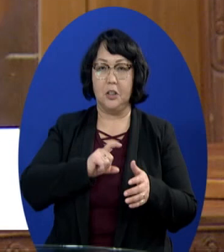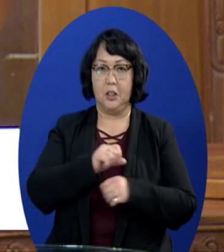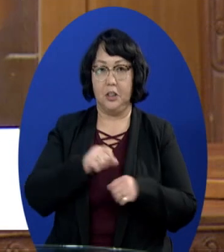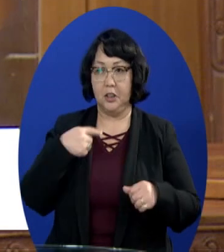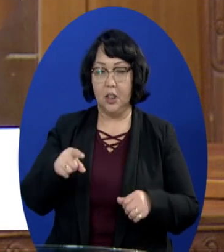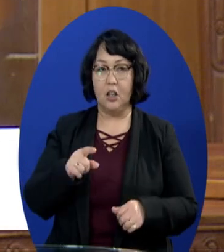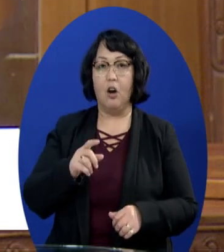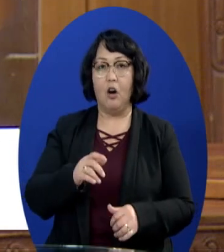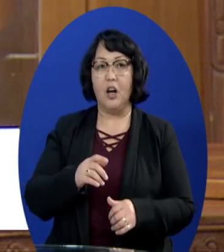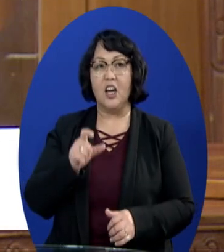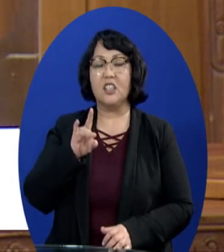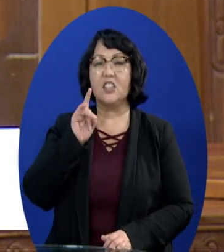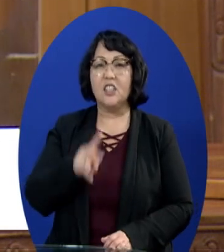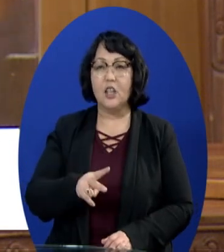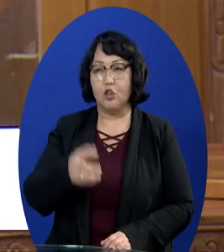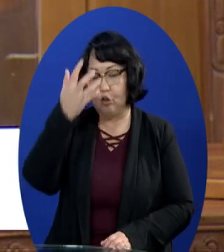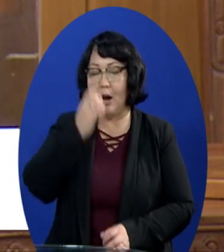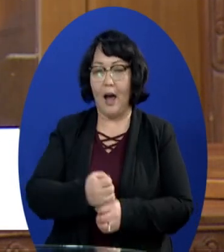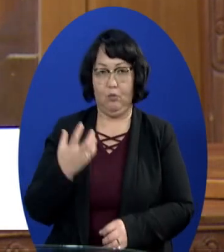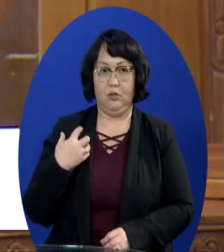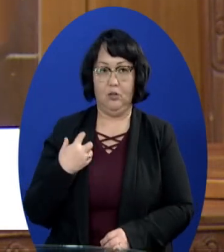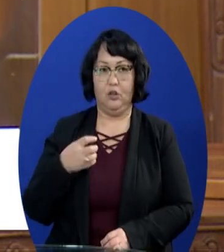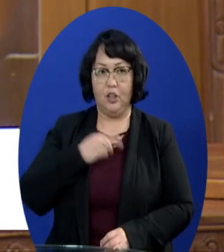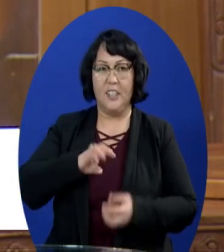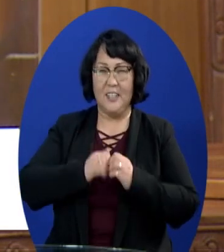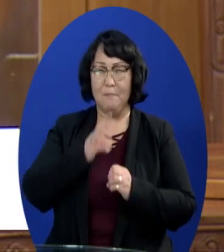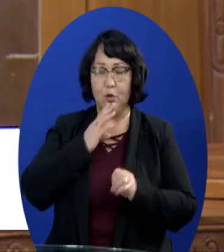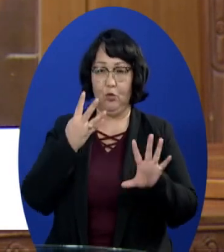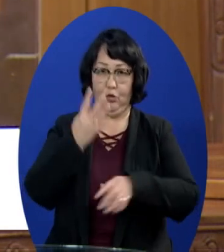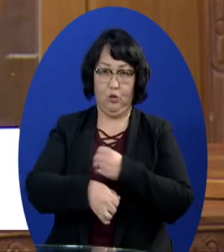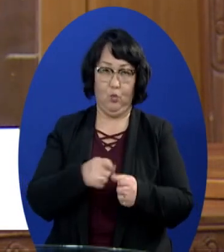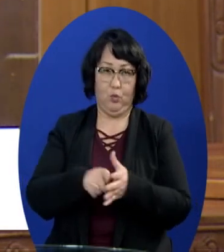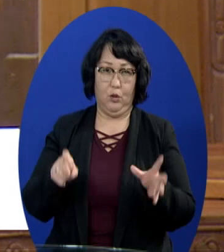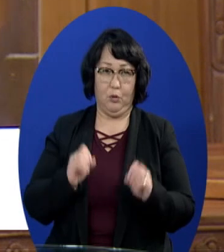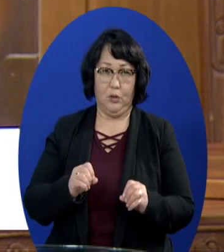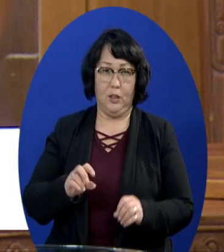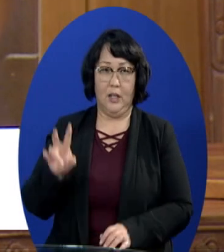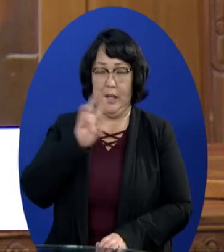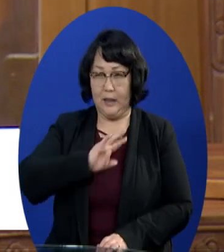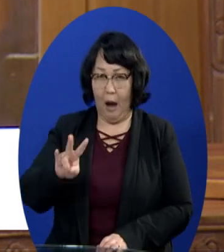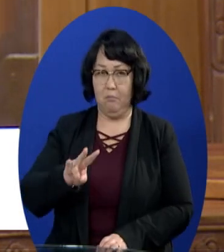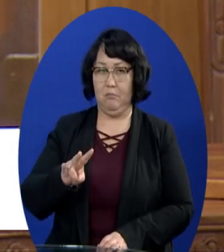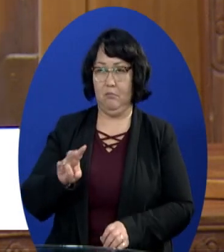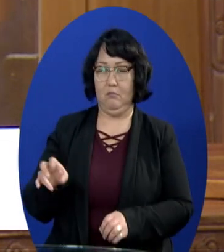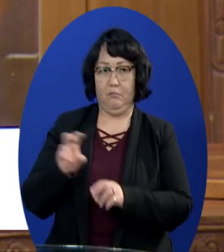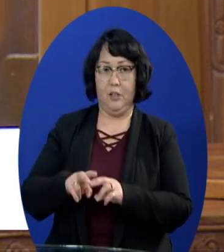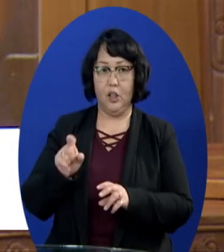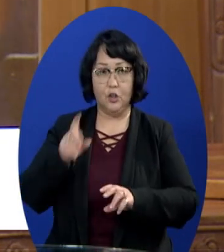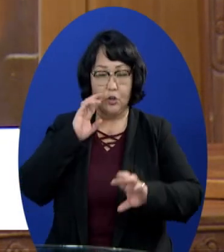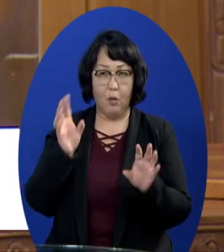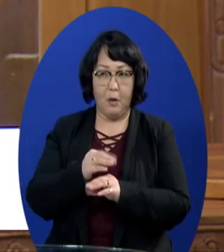гэсэн ийм л агуулга 9 жил болчлоо. Одоо энэ ингээм намын томилгоо болчихсон. Одоо энэ институцийг бид